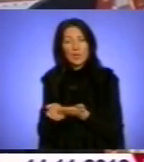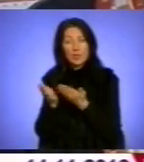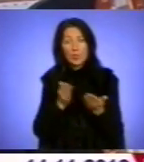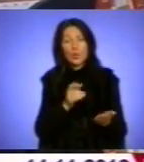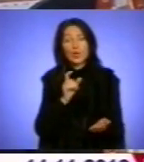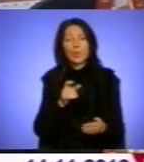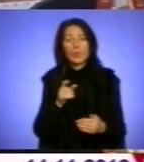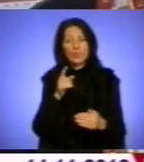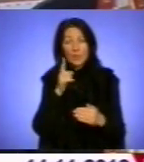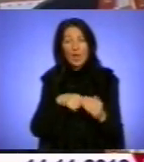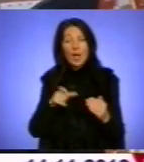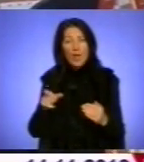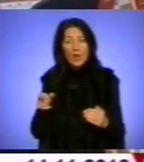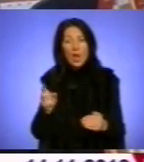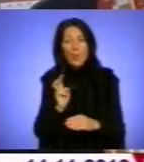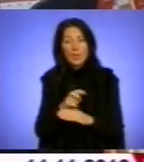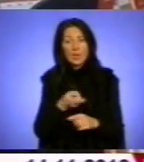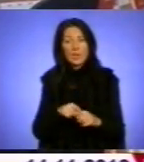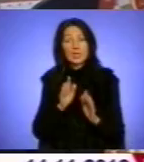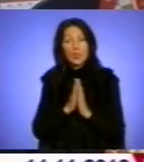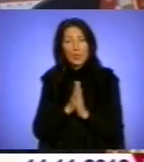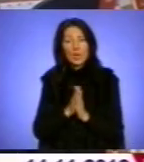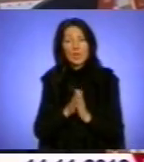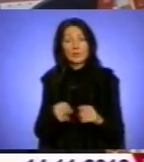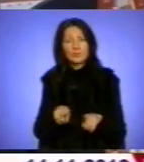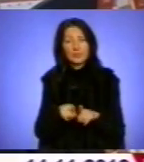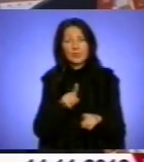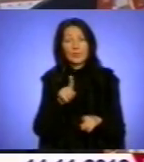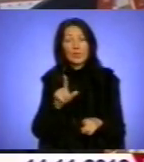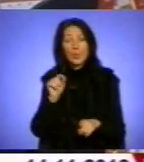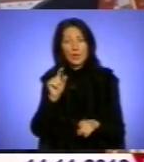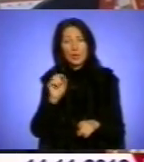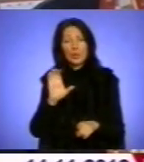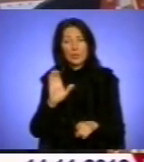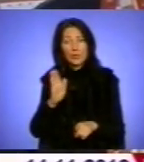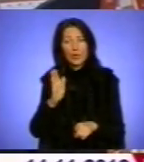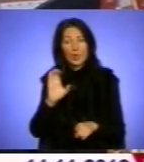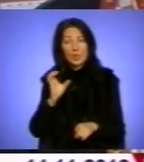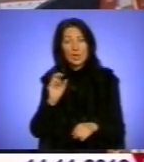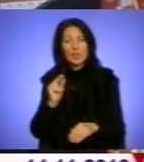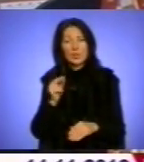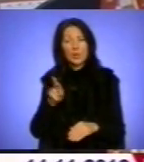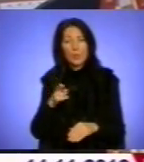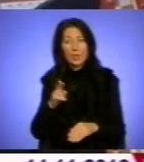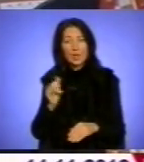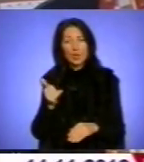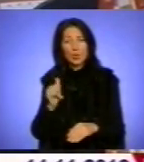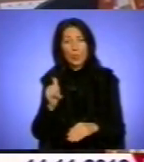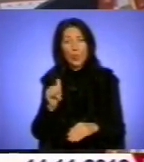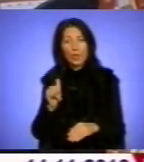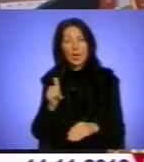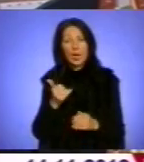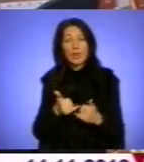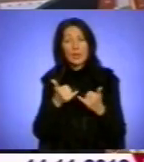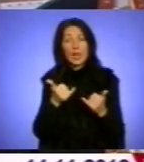вірних прийти на ці моління також. А відтак, вже з понеділка, вівторок, в середу, в четвер, п'ятницю, в суботу, отже,